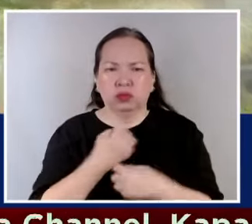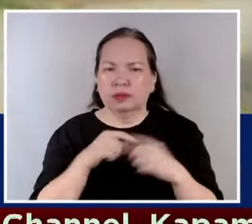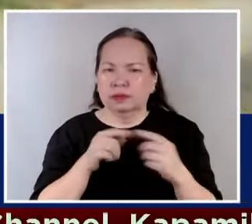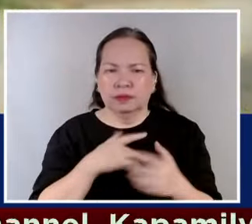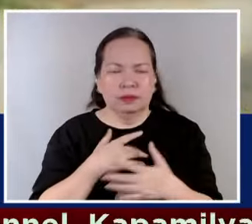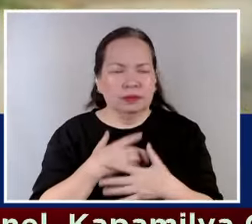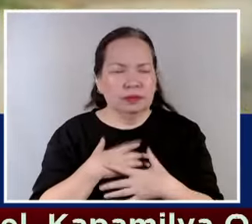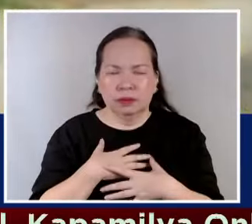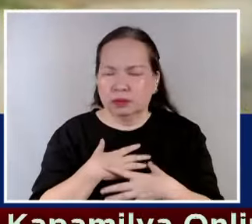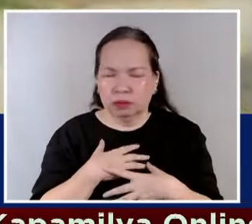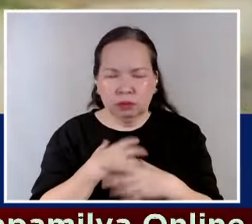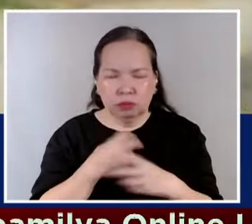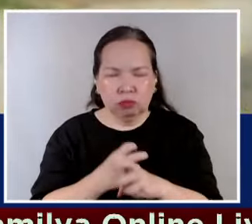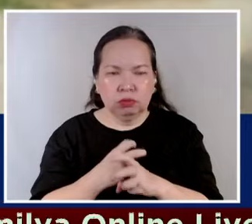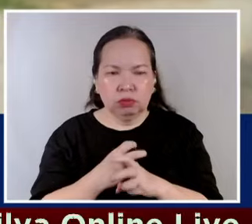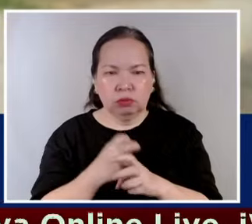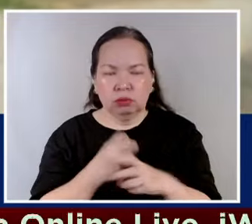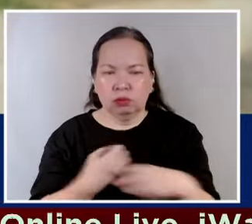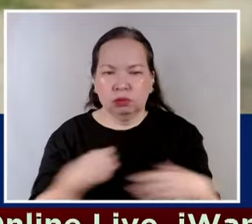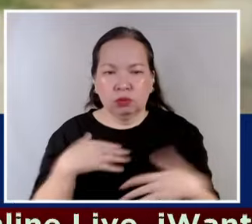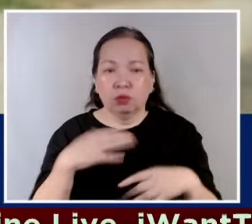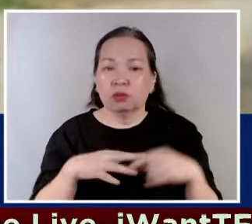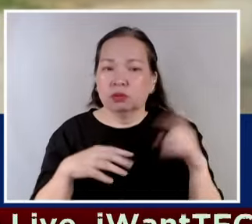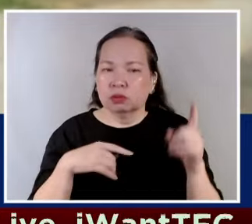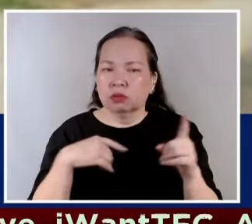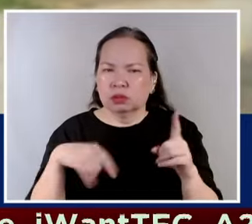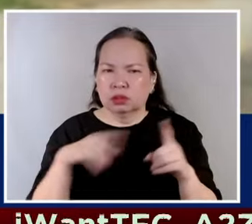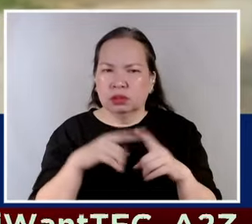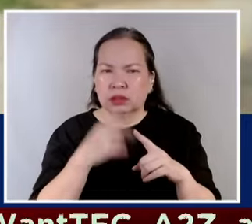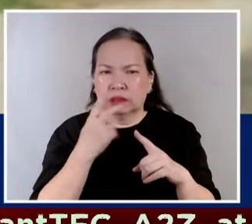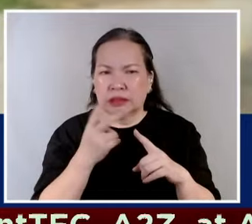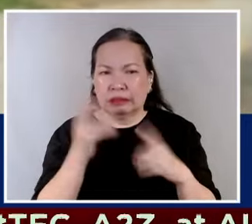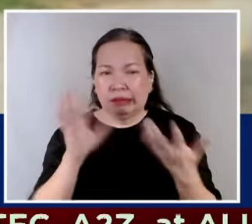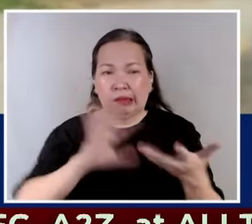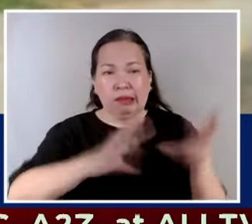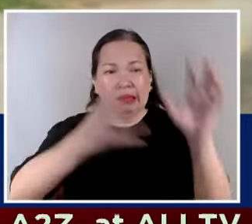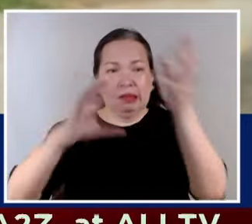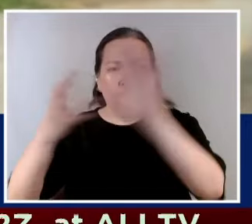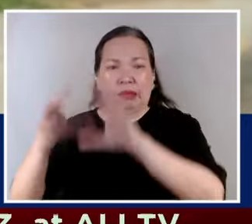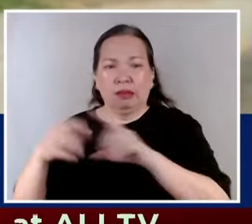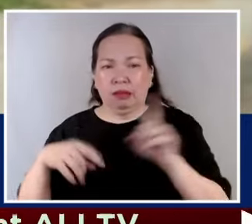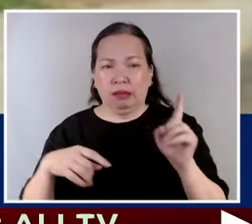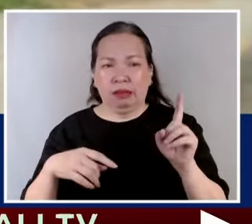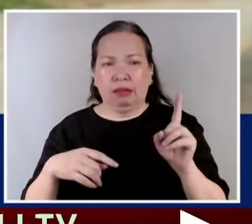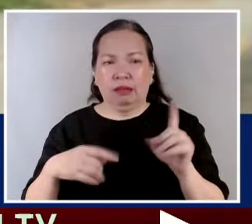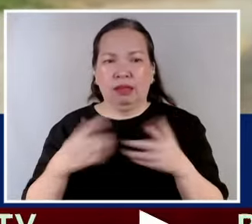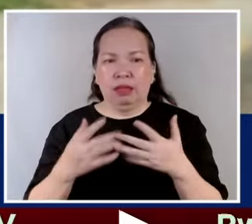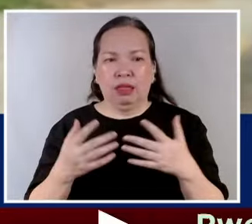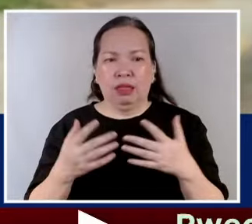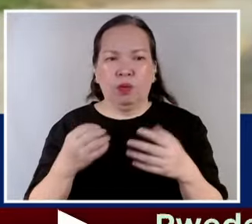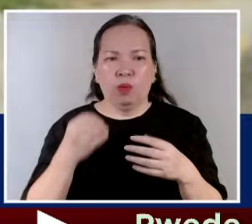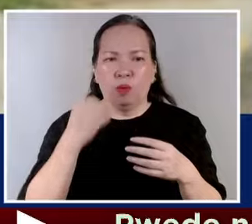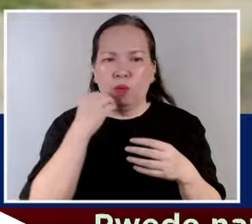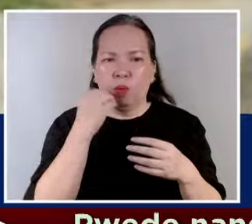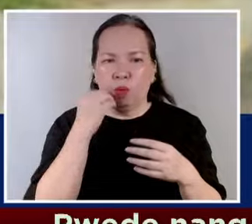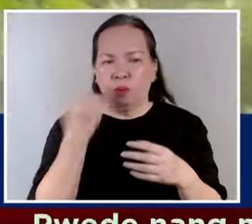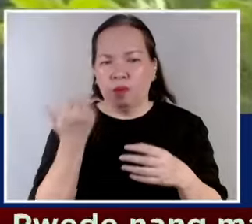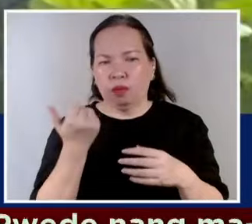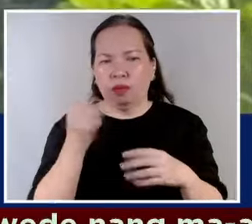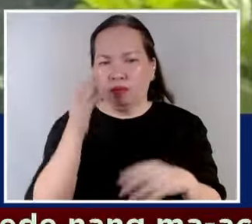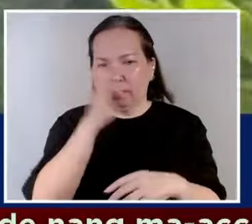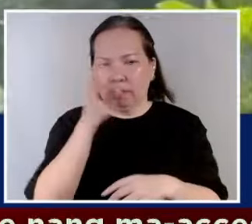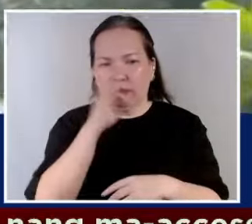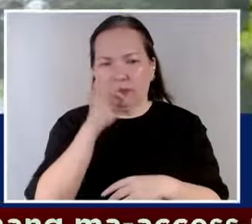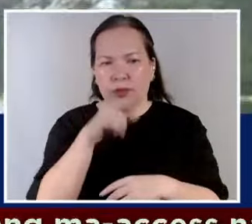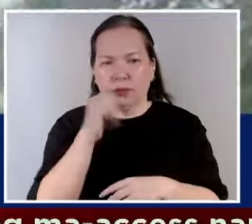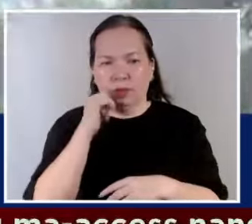nightmare. Kita rin ang pinsala ng bagyo sa Bradenton, kung saan nakatira ang Pinay na si Sheila Legaspi. Right